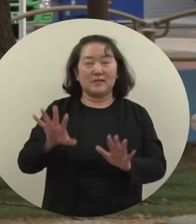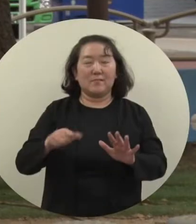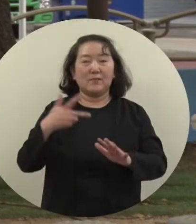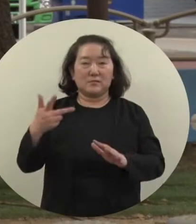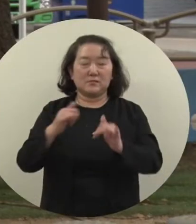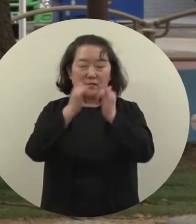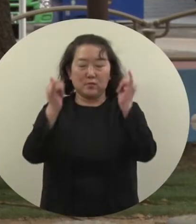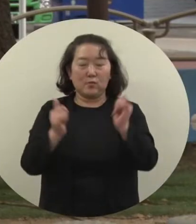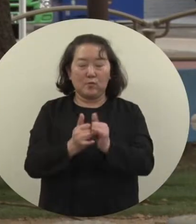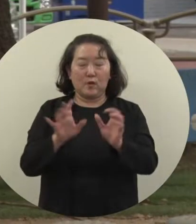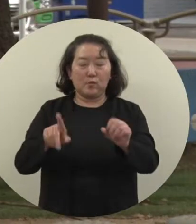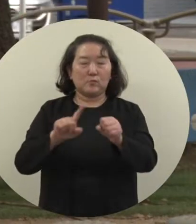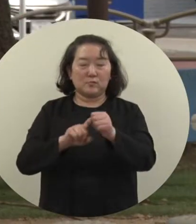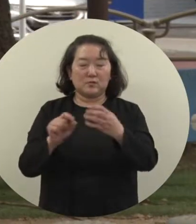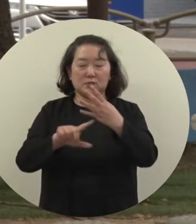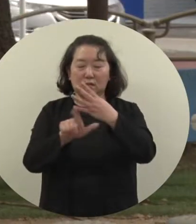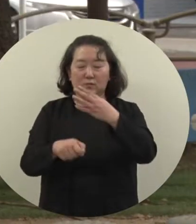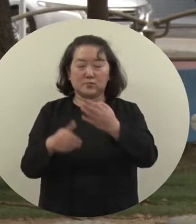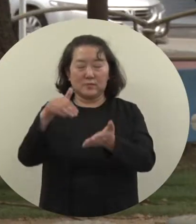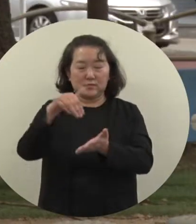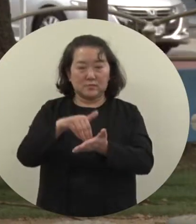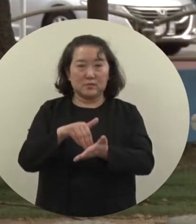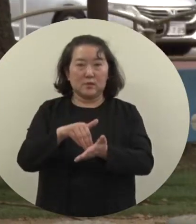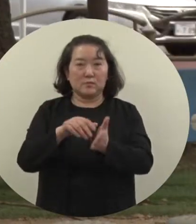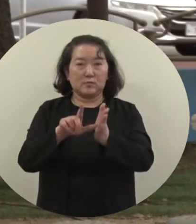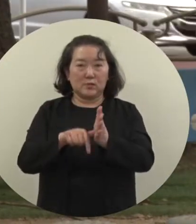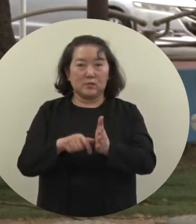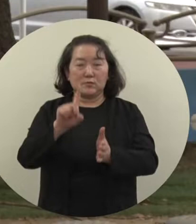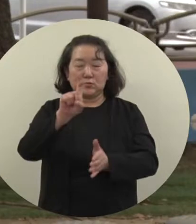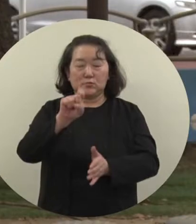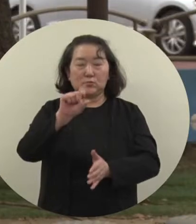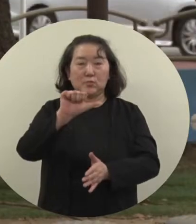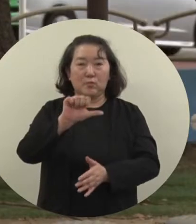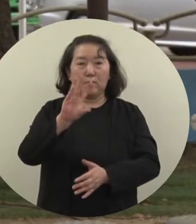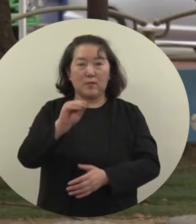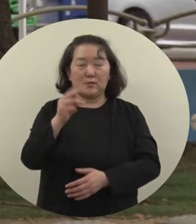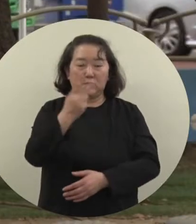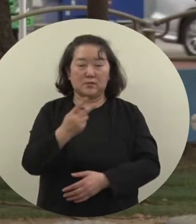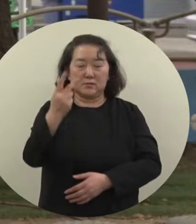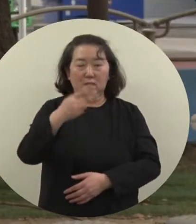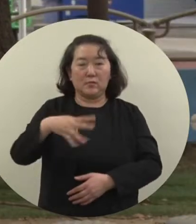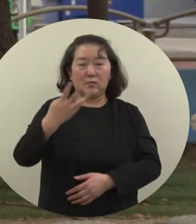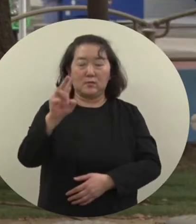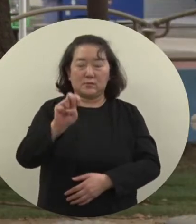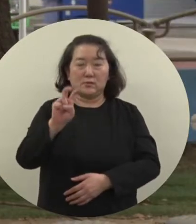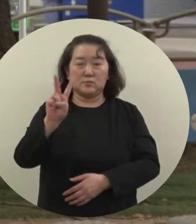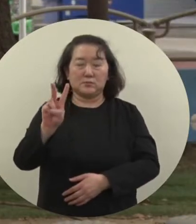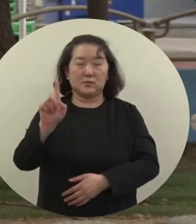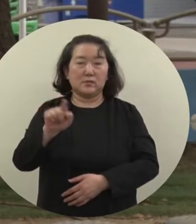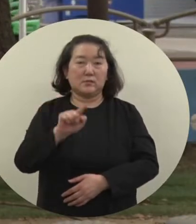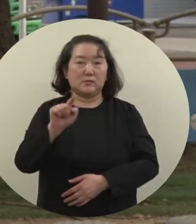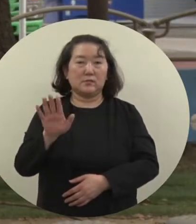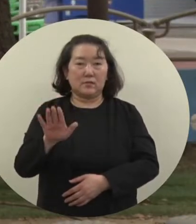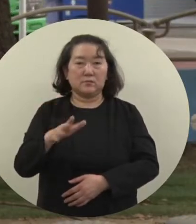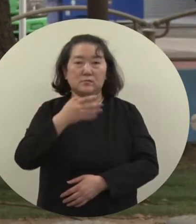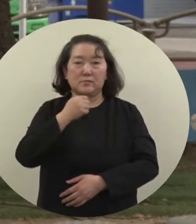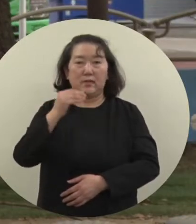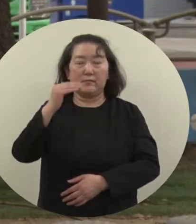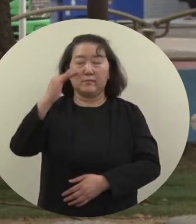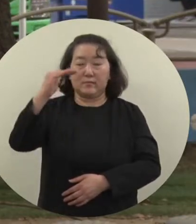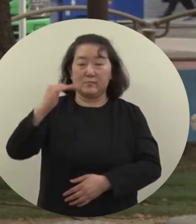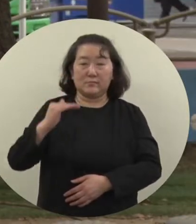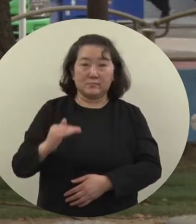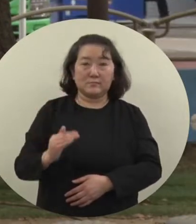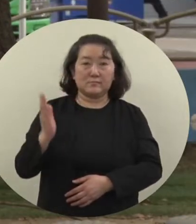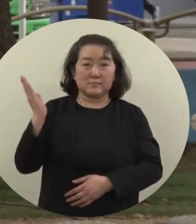今治市の人口は今年4月末時点で15万2422人です。年代別に見て